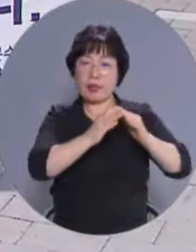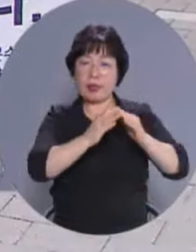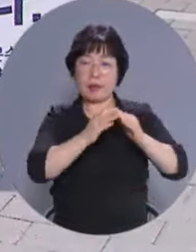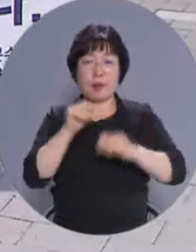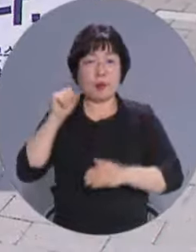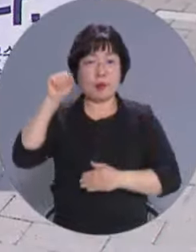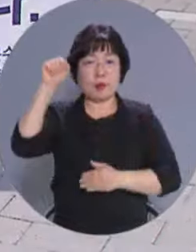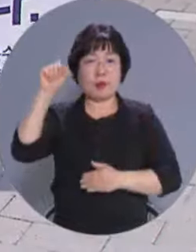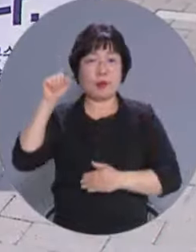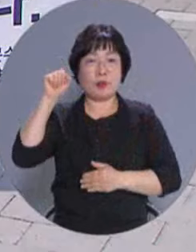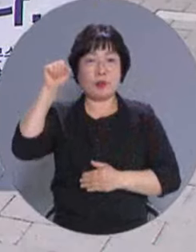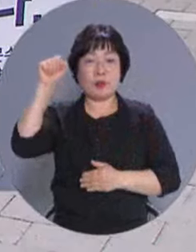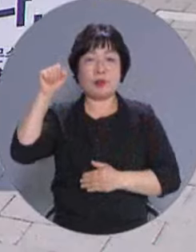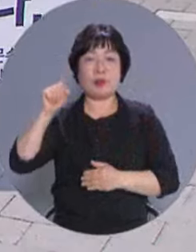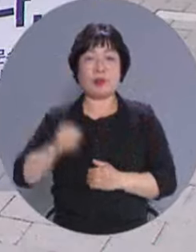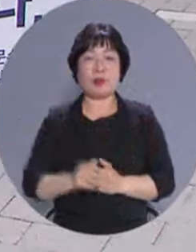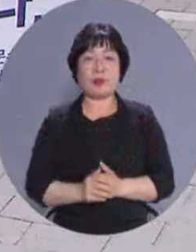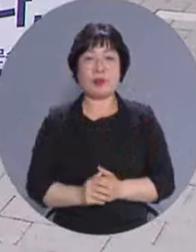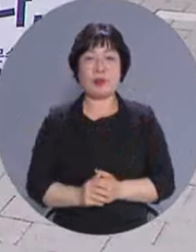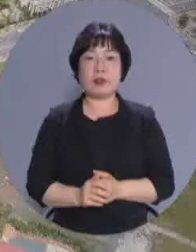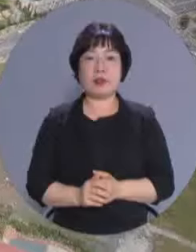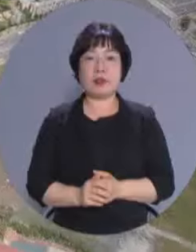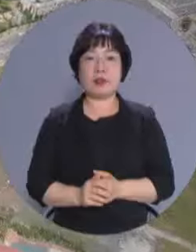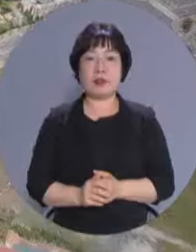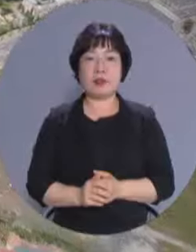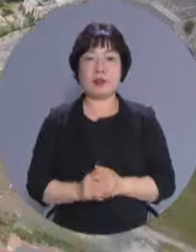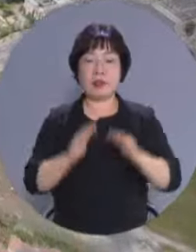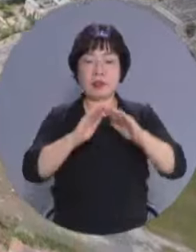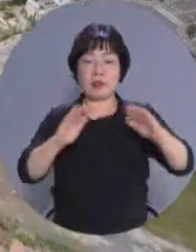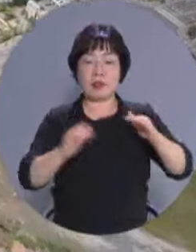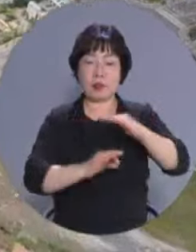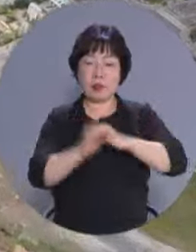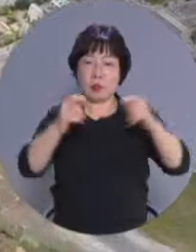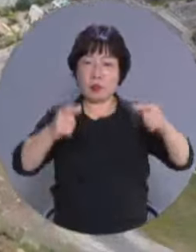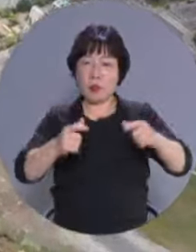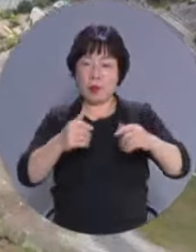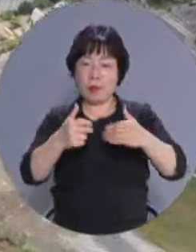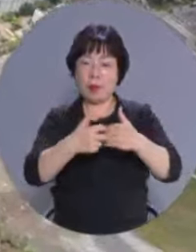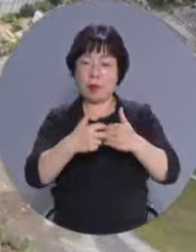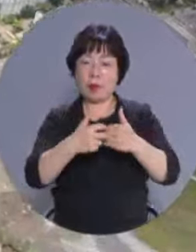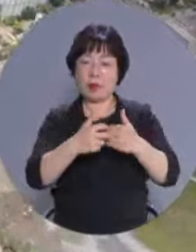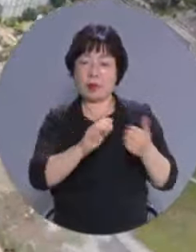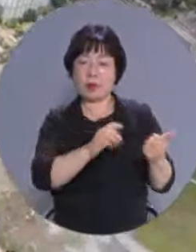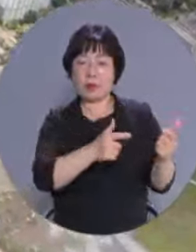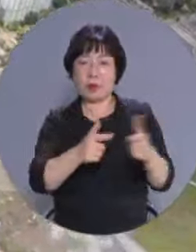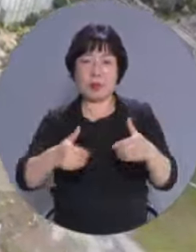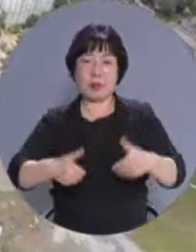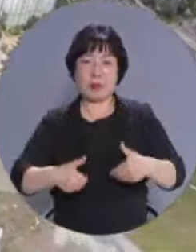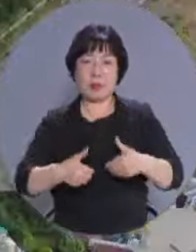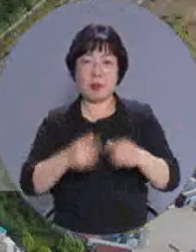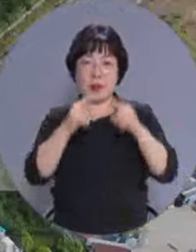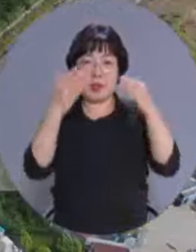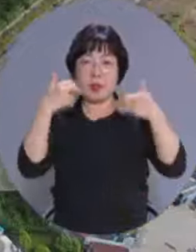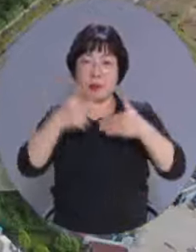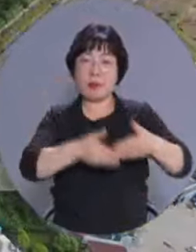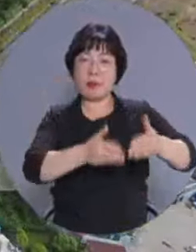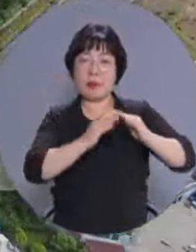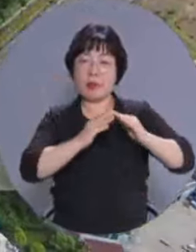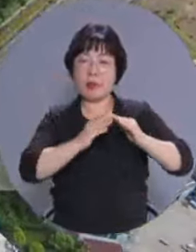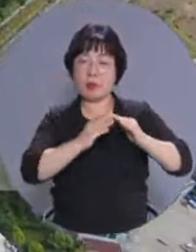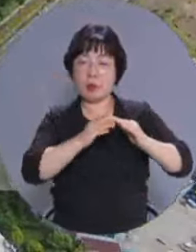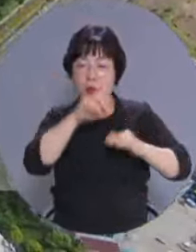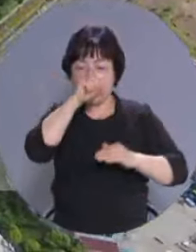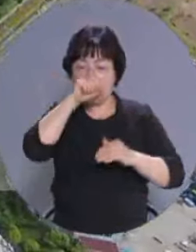유치하자! 유치하자! 유치하자! 전남동부권은 의료 수요가 풍부한 데다 대학병원이 들어설 수